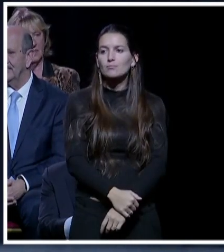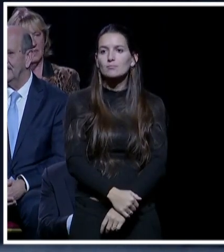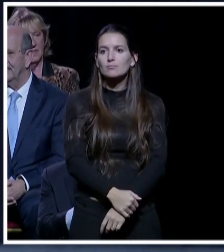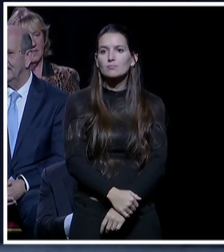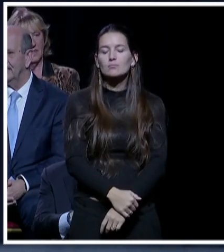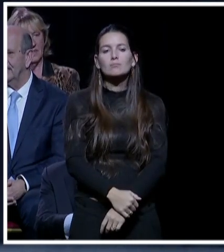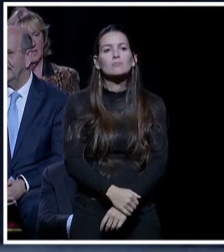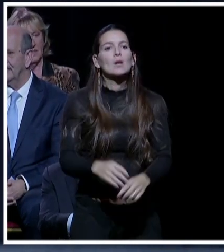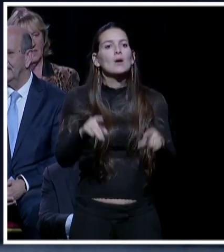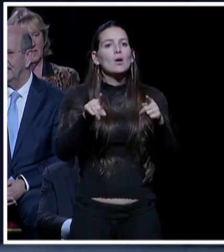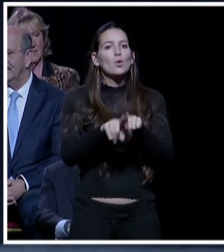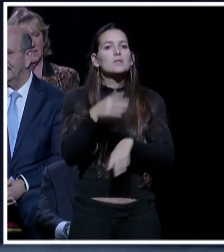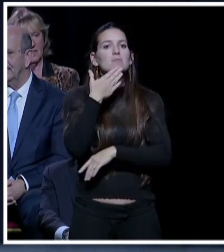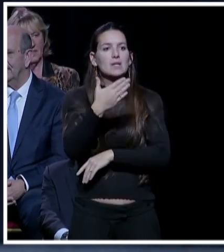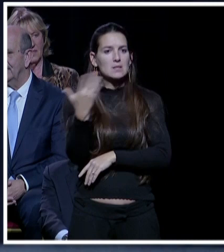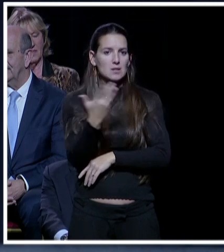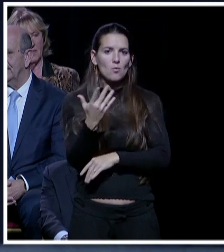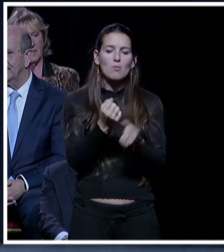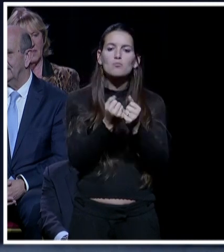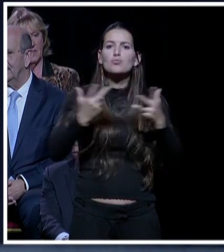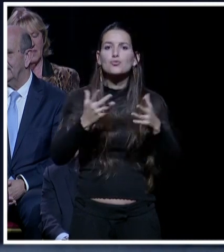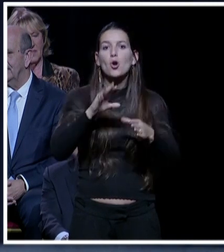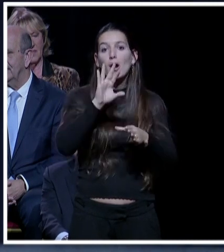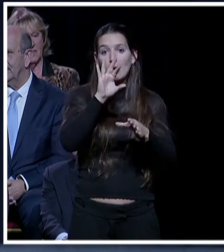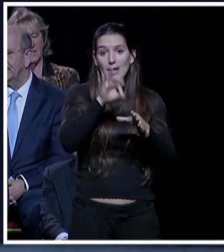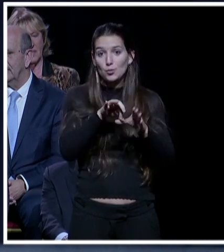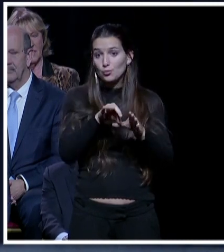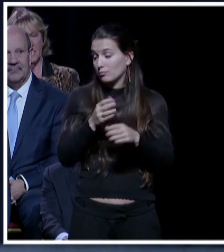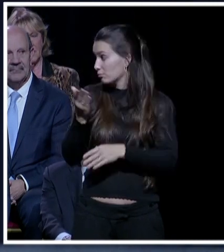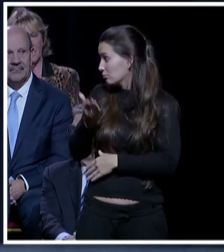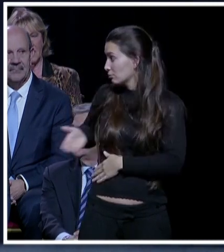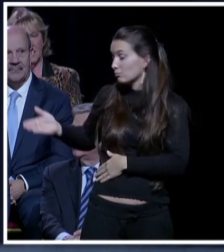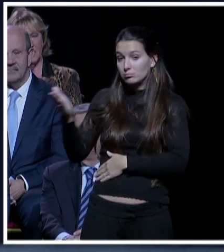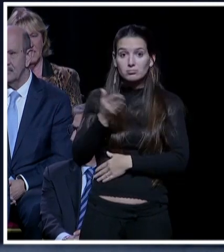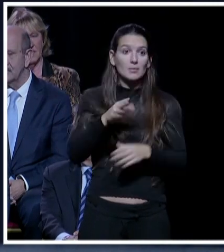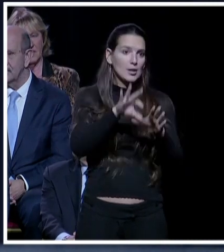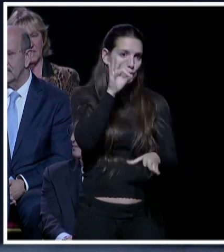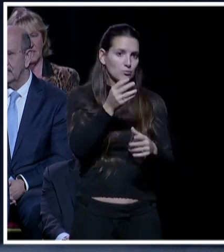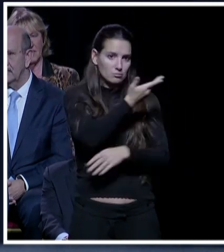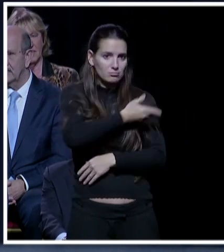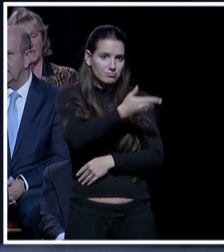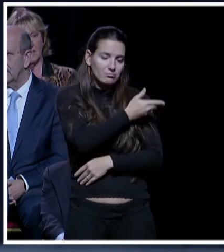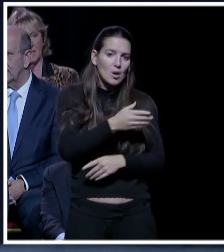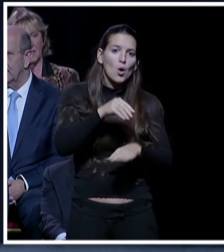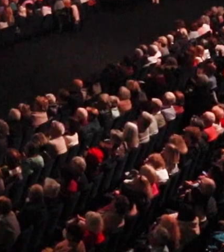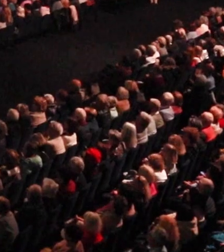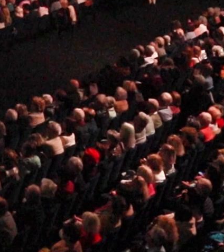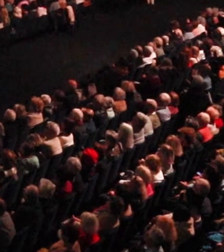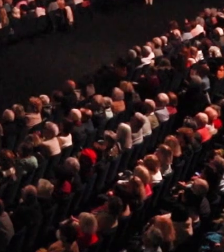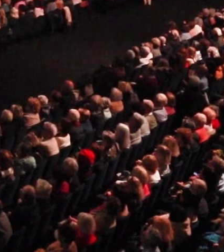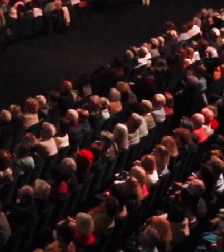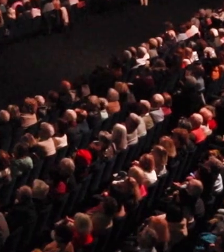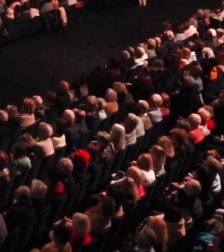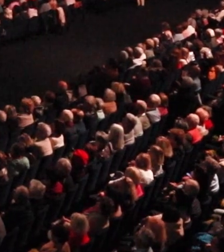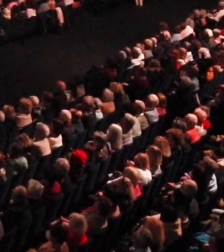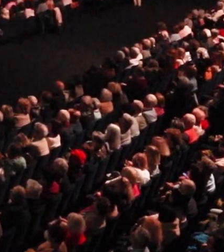Je voudrais remercier enfin les très nombreux élus qui sont ici avec nous, des adjoints, des conseillers municipaux de